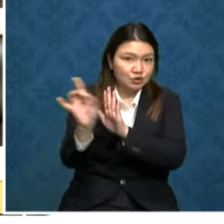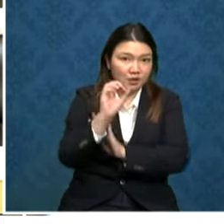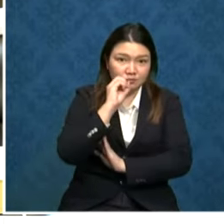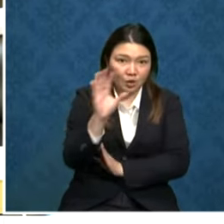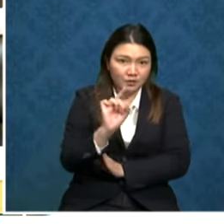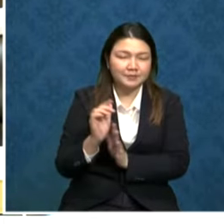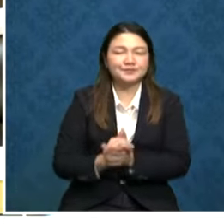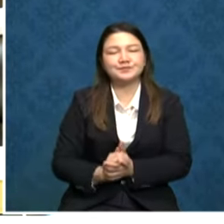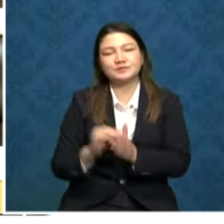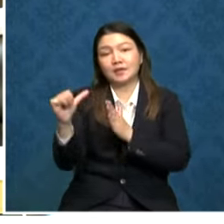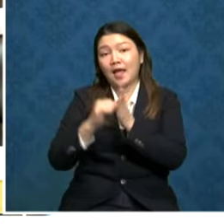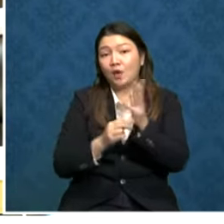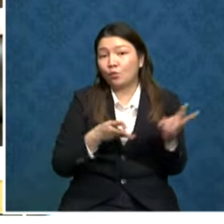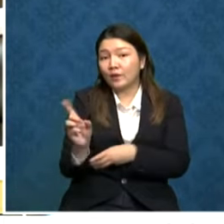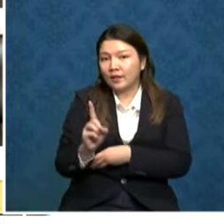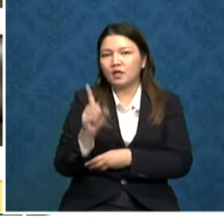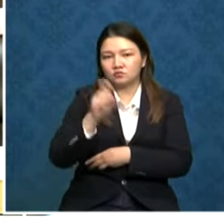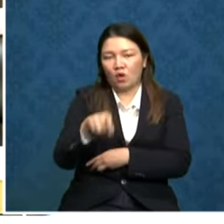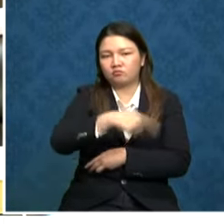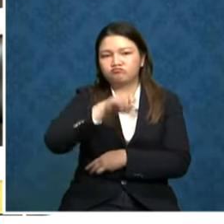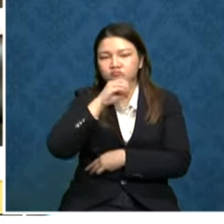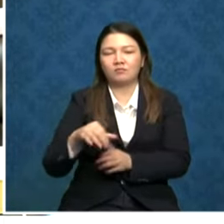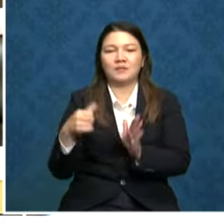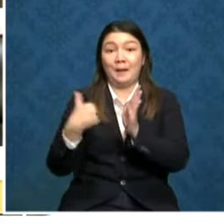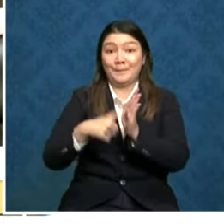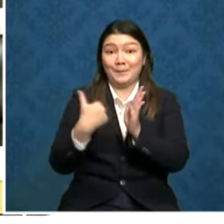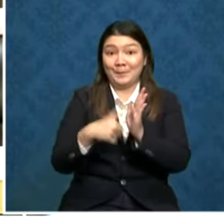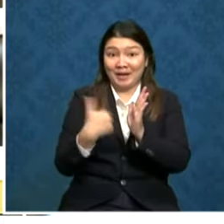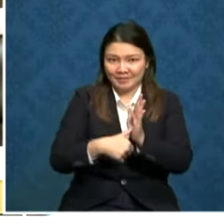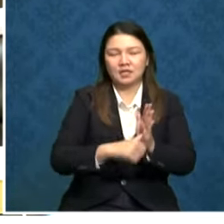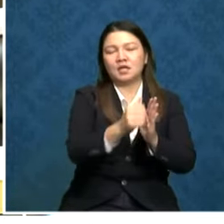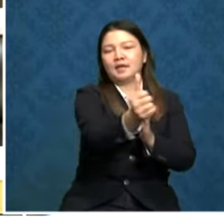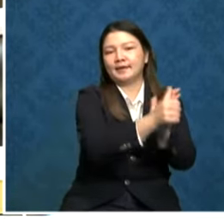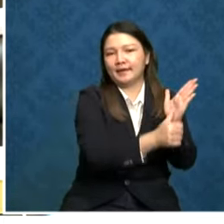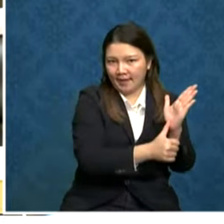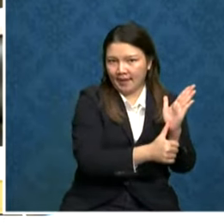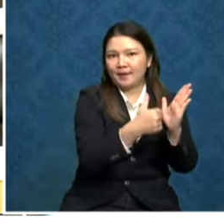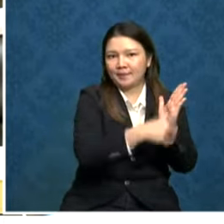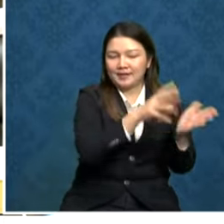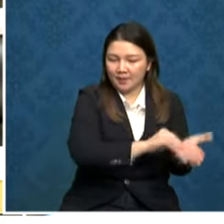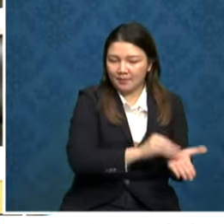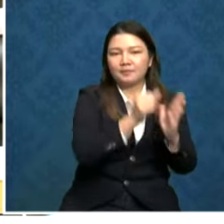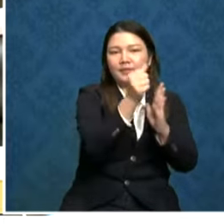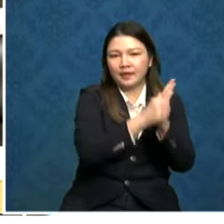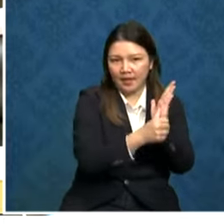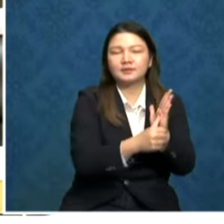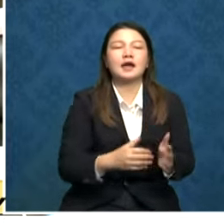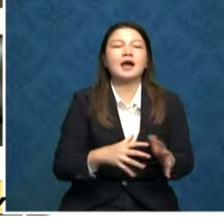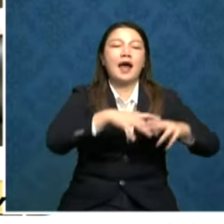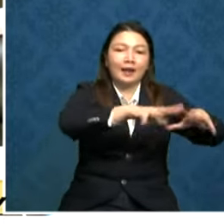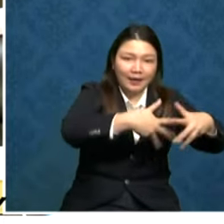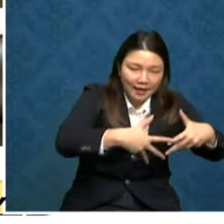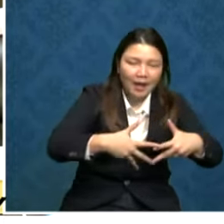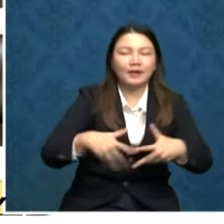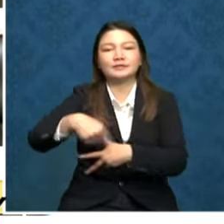ว่าเราจะแก้ปัญหานี้ได้ก็คือการปฏิรูประบบภาษีพร้อมๆกับการปฏิรูประบบงบประมาณคือทำทั้งฝั่งรายได้และรายจ่ายไปพร้อมๆกันครับใน